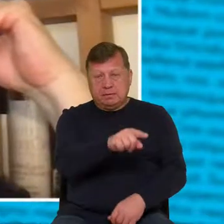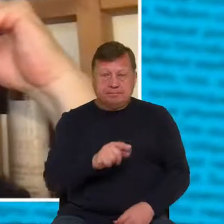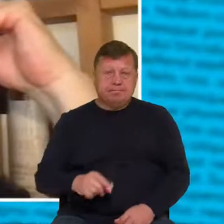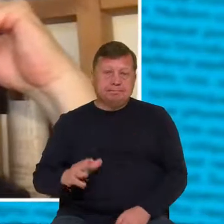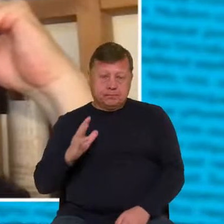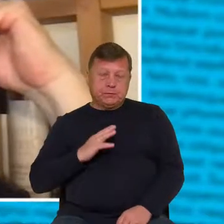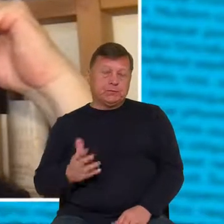Natomiast